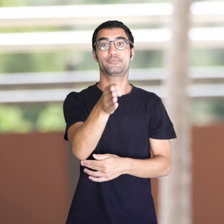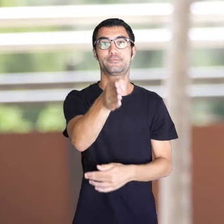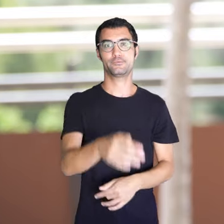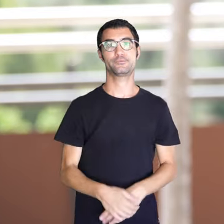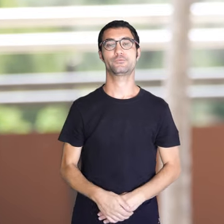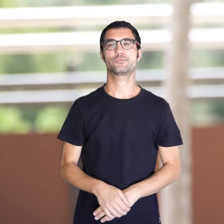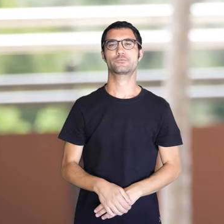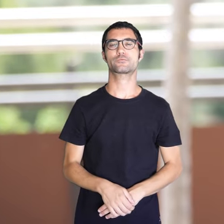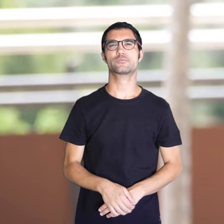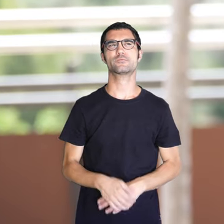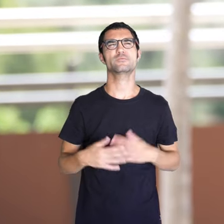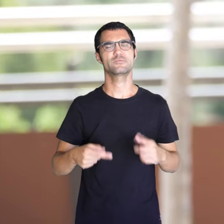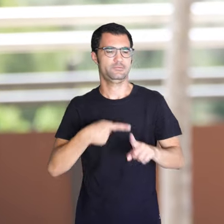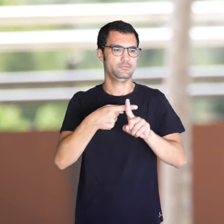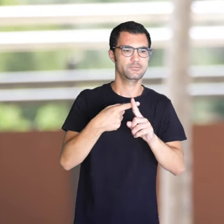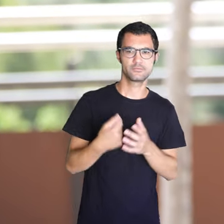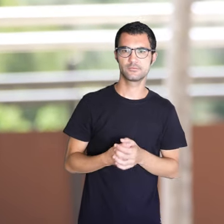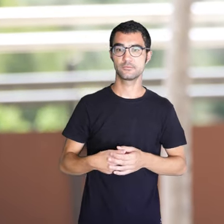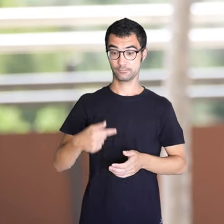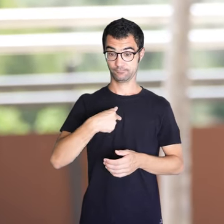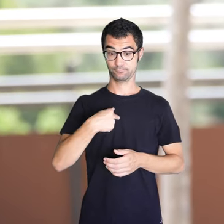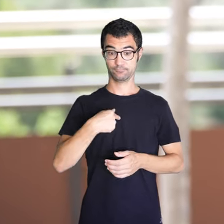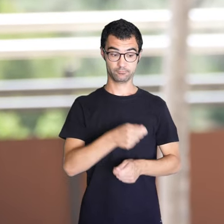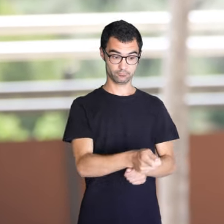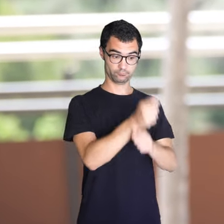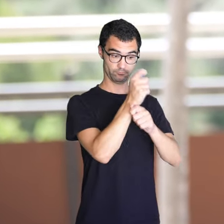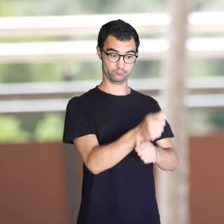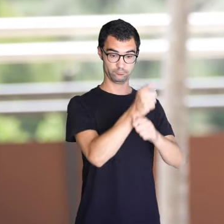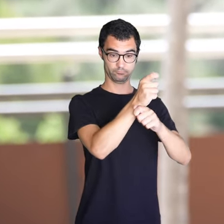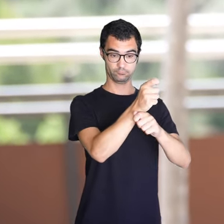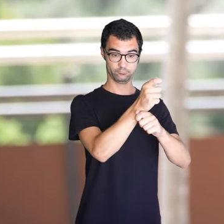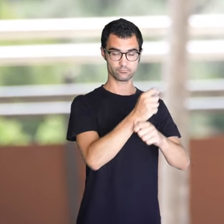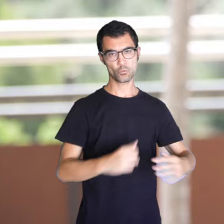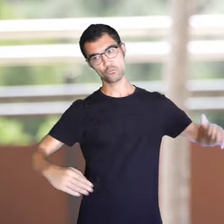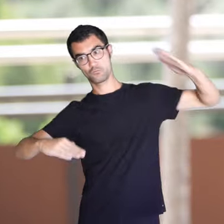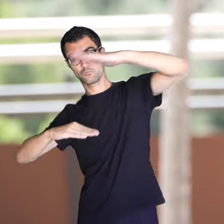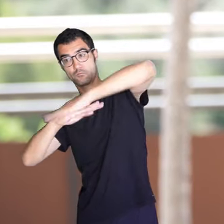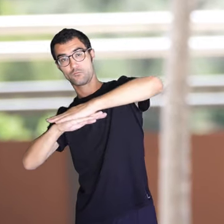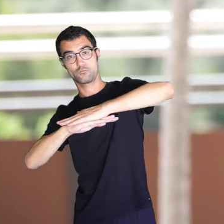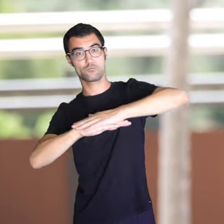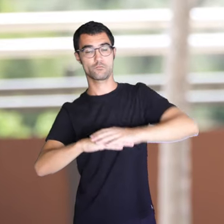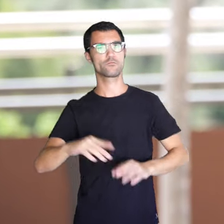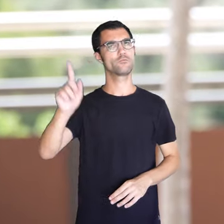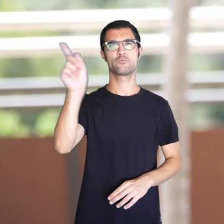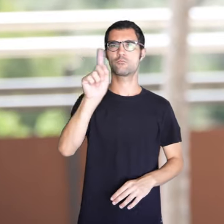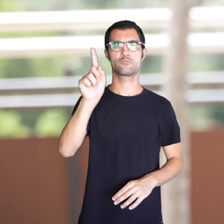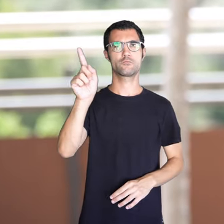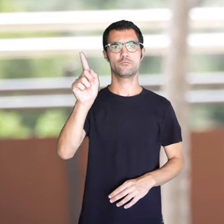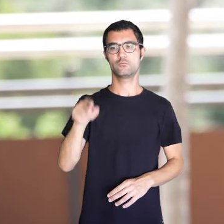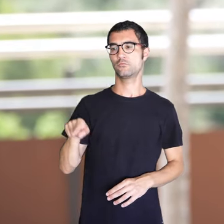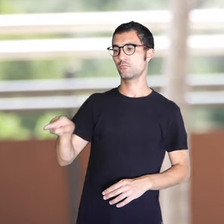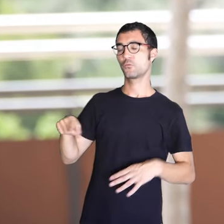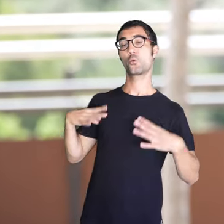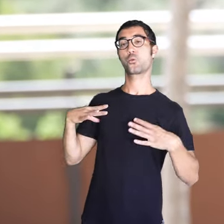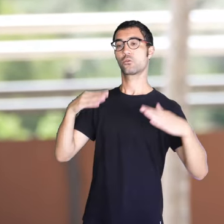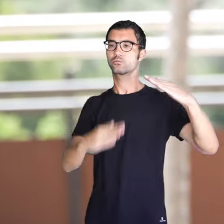jo no vull que un pescador sigui superior o sigui tingui més potestat a la mà que un recreista.